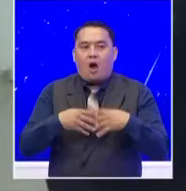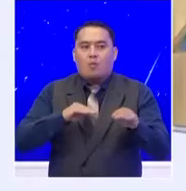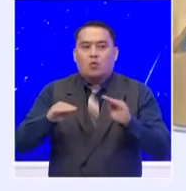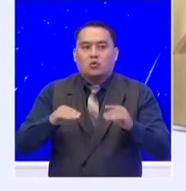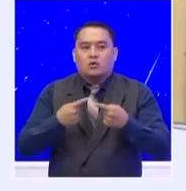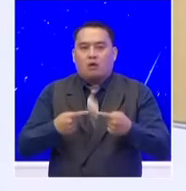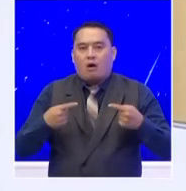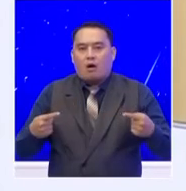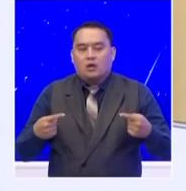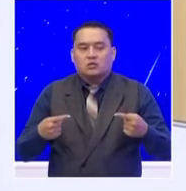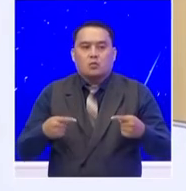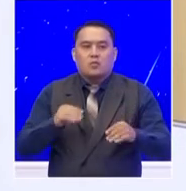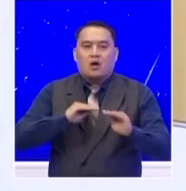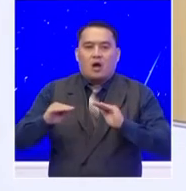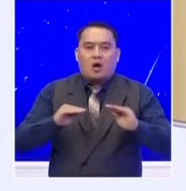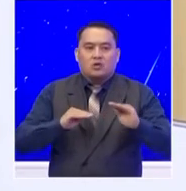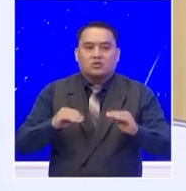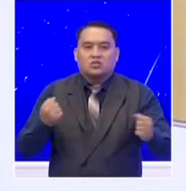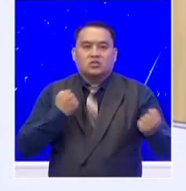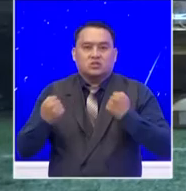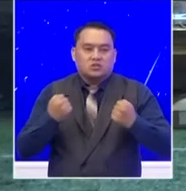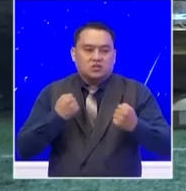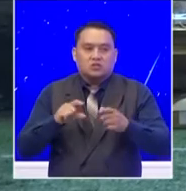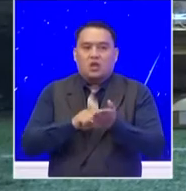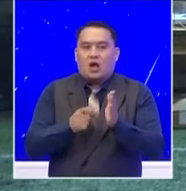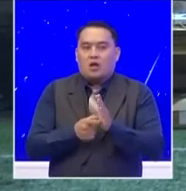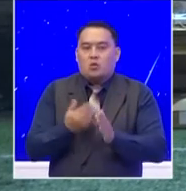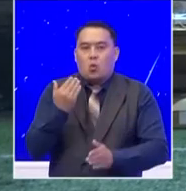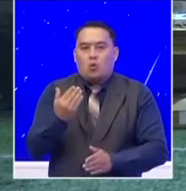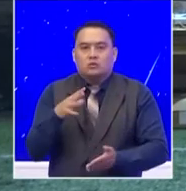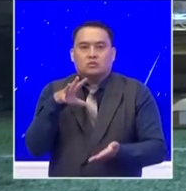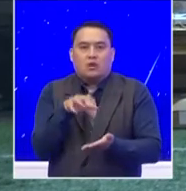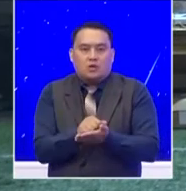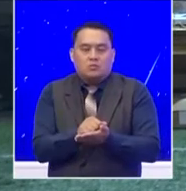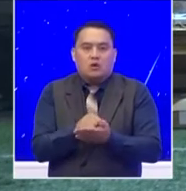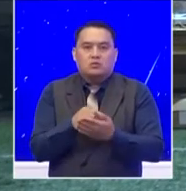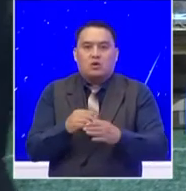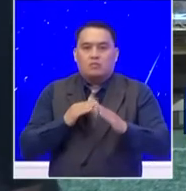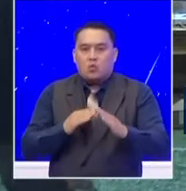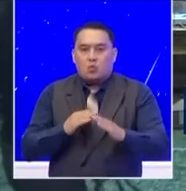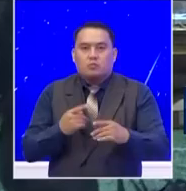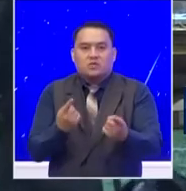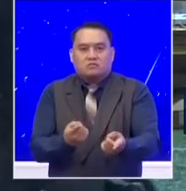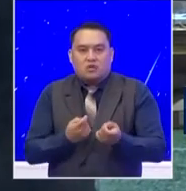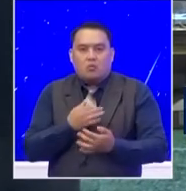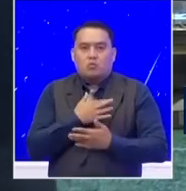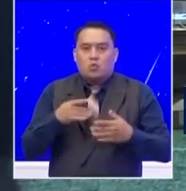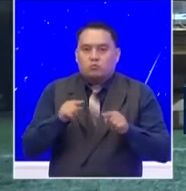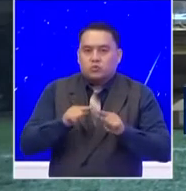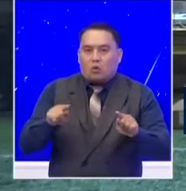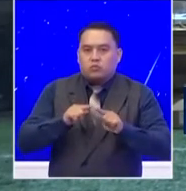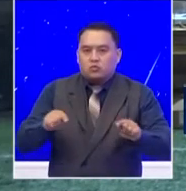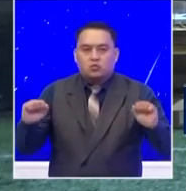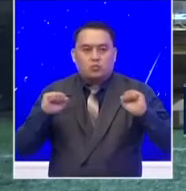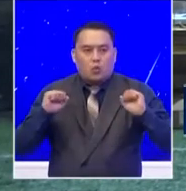самым разнообразным инвентарем фитнес-зал. Он занимался айкидо, привлекал многих ребят, популяризировал этот